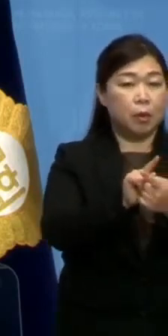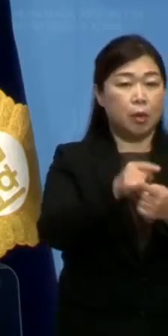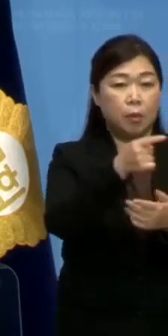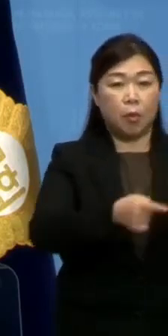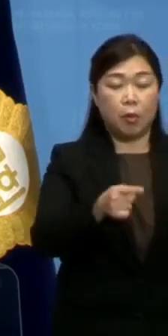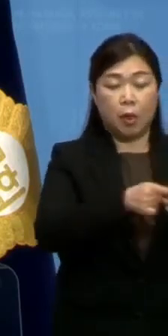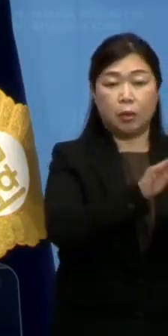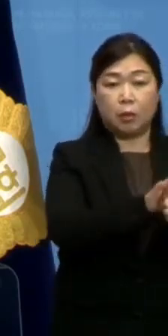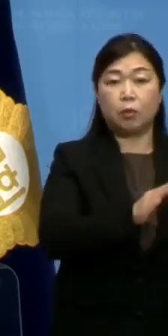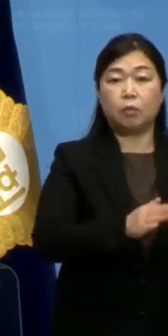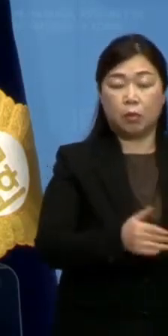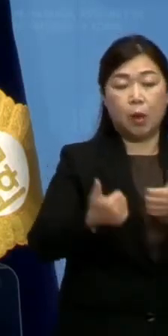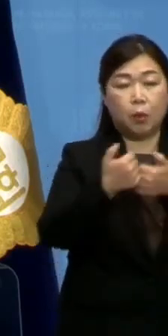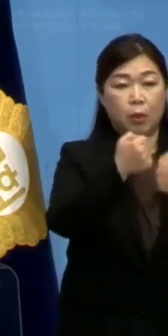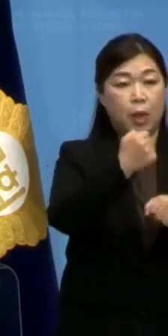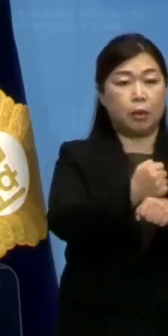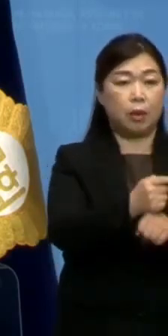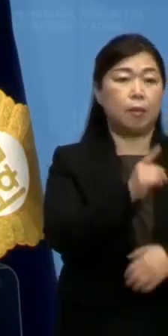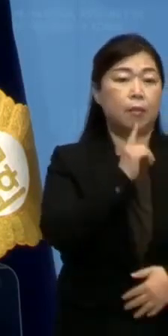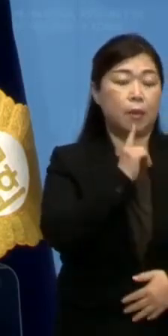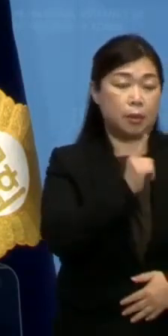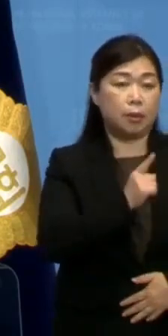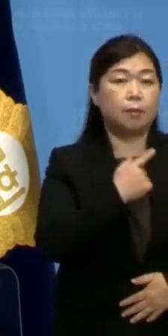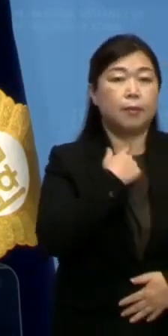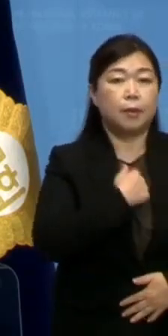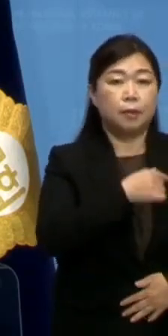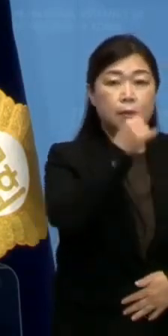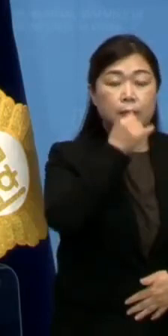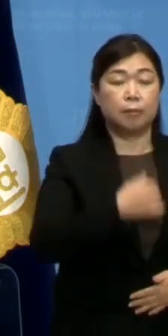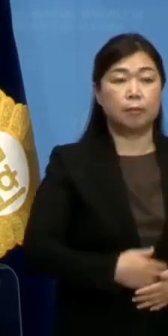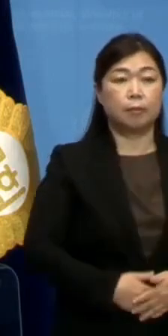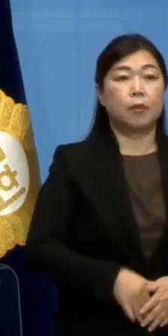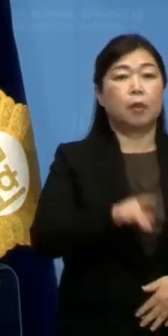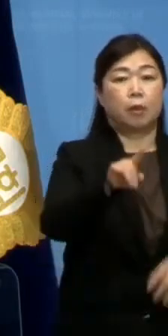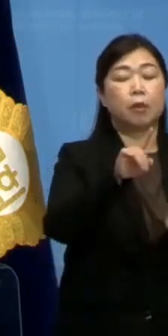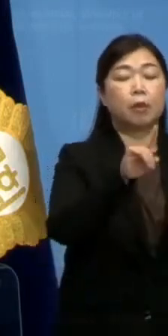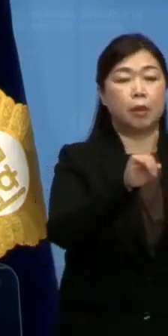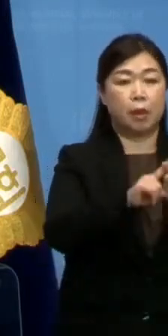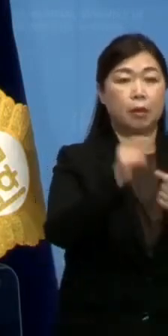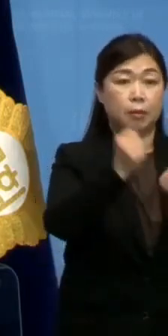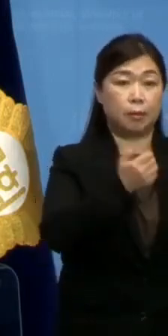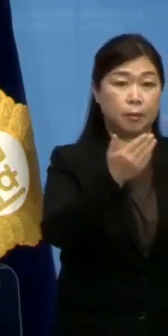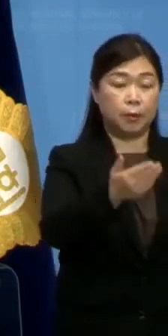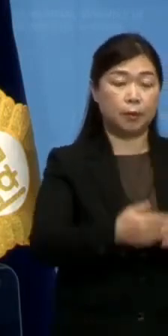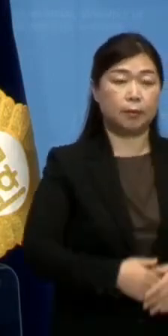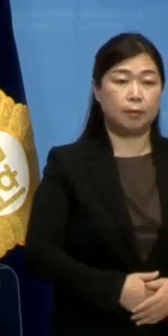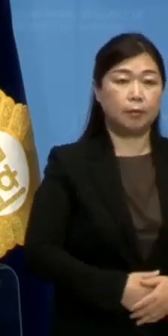지원을 적극적으로 논의하자는 말씀을 하셨는데요. 이에 대한 브리핑입니다.